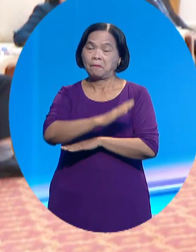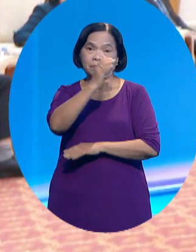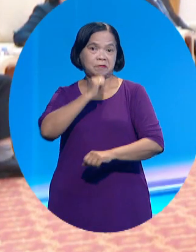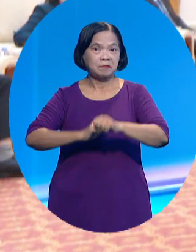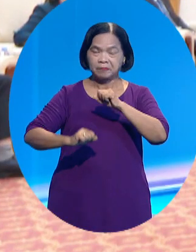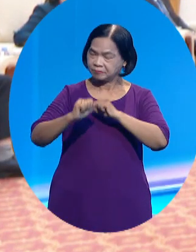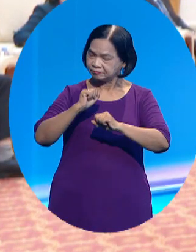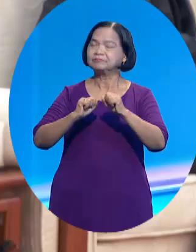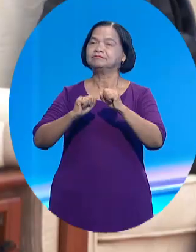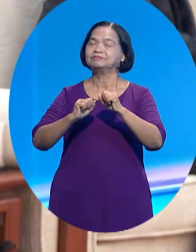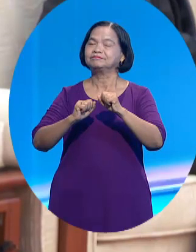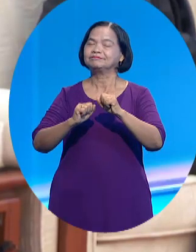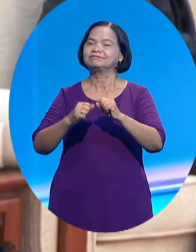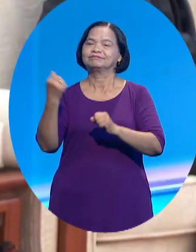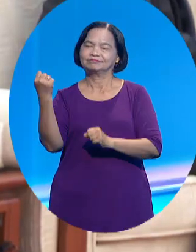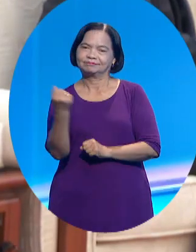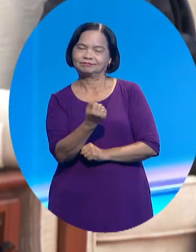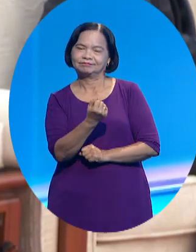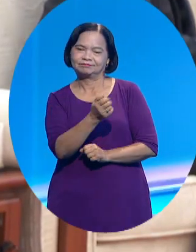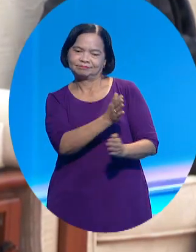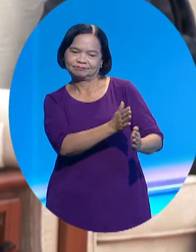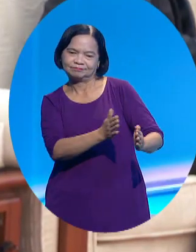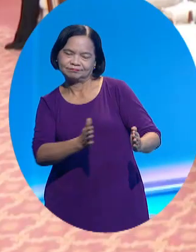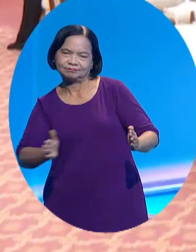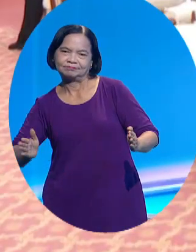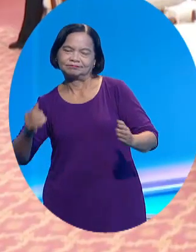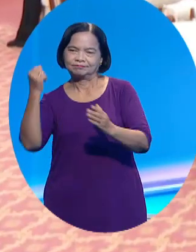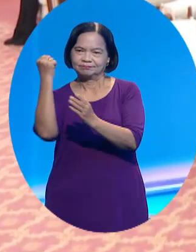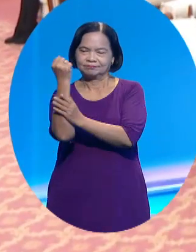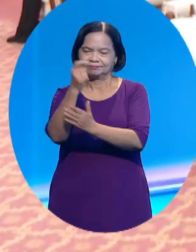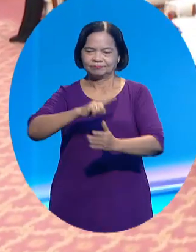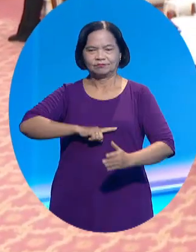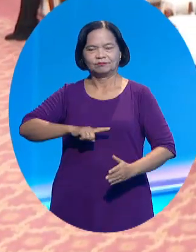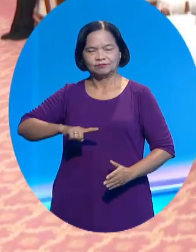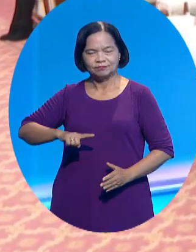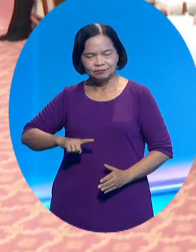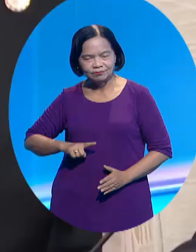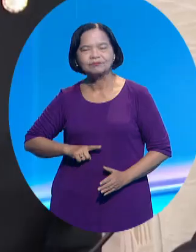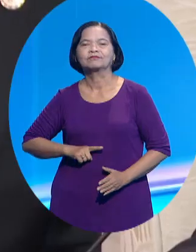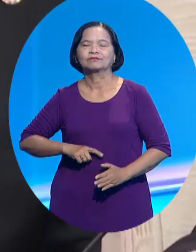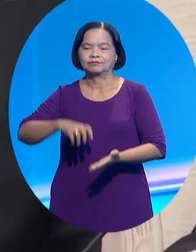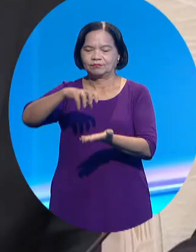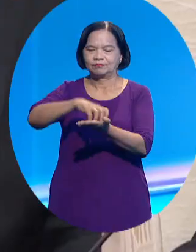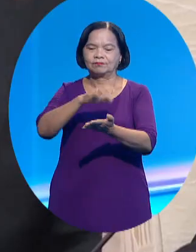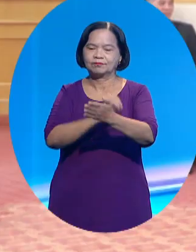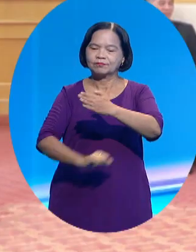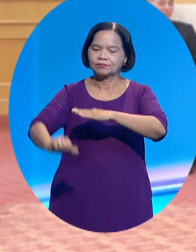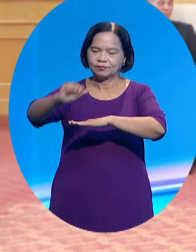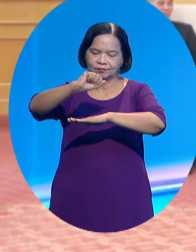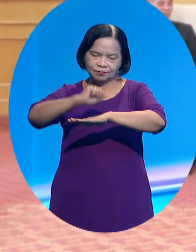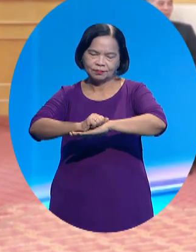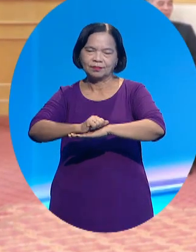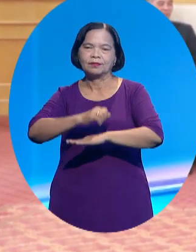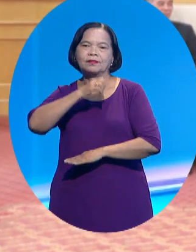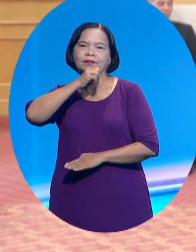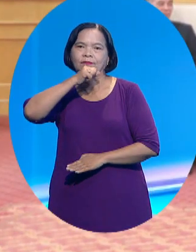động là một trong những ví dụ điển hình của quá trình đô thị hóa quy mô lớn ở Trung Quốc nói riêng và trong khu vực Châu Á Nói chung đồng chí